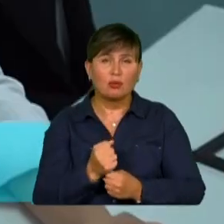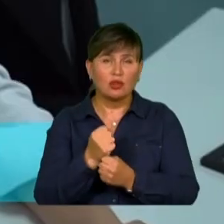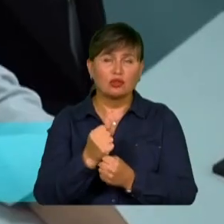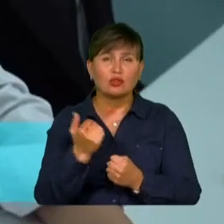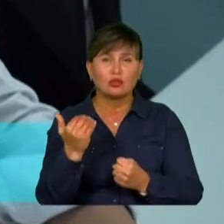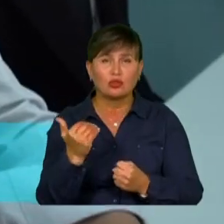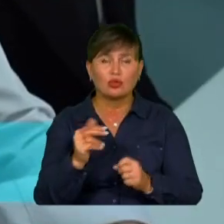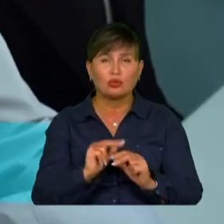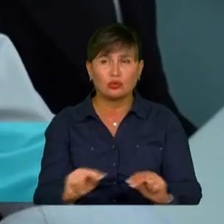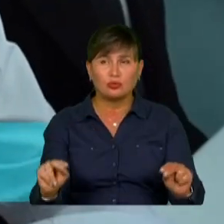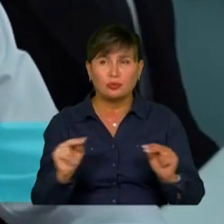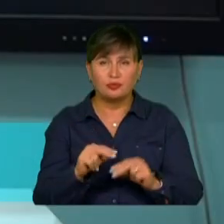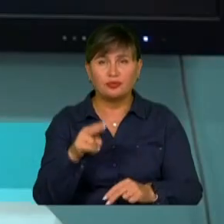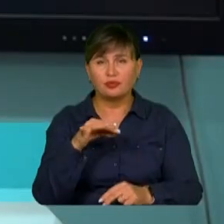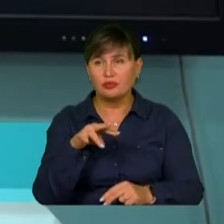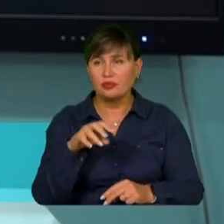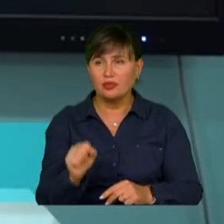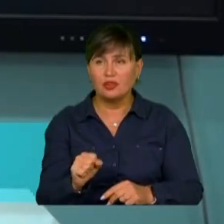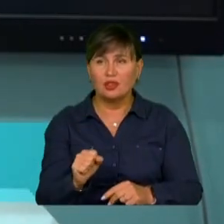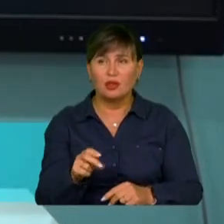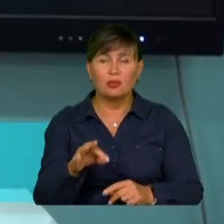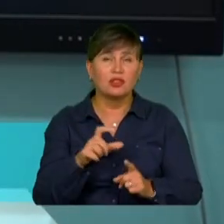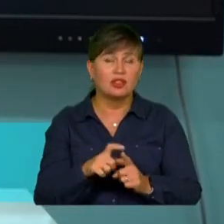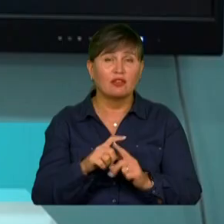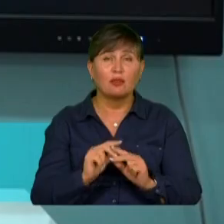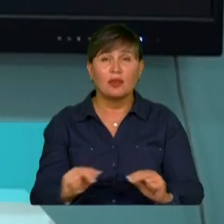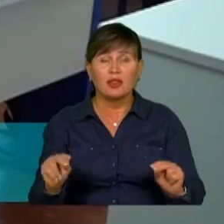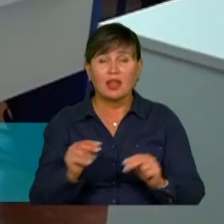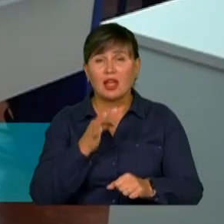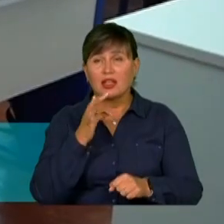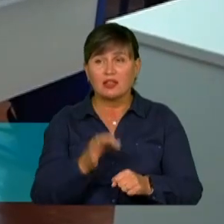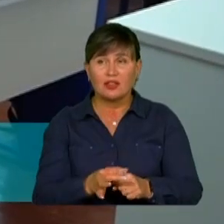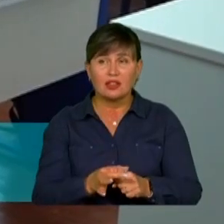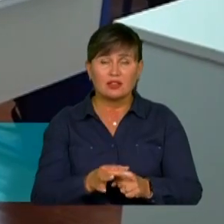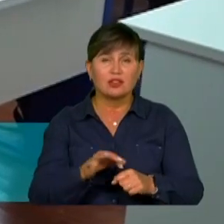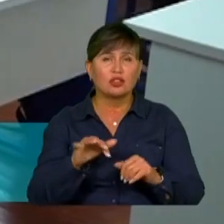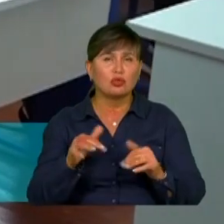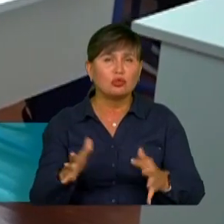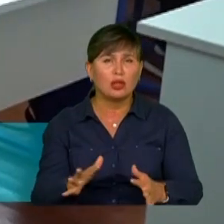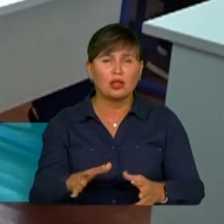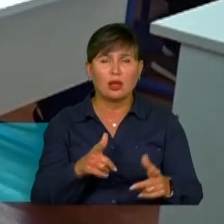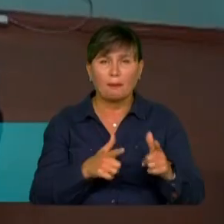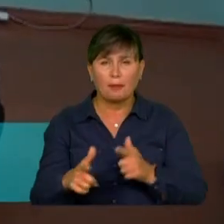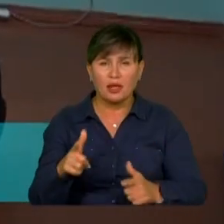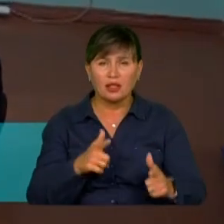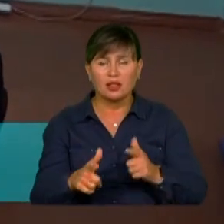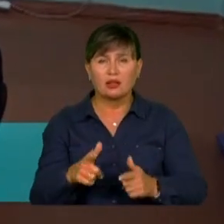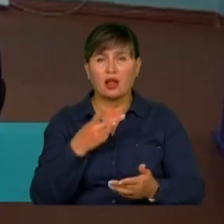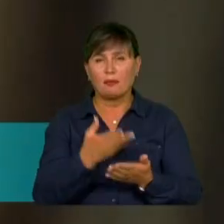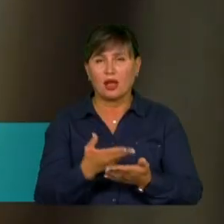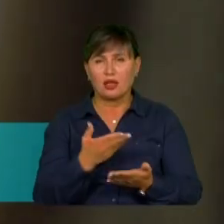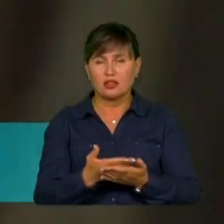ее учительница Дина Тимирханкызы. По словам педагога, ответственности и неустанная подготовка ее подопечной